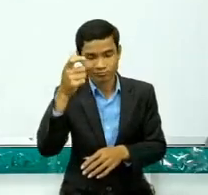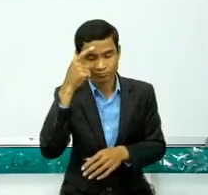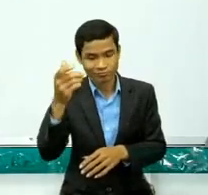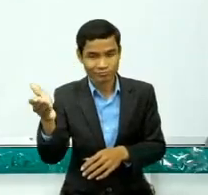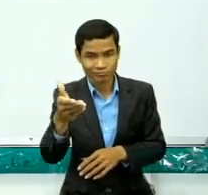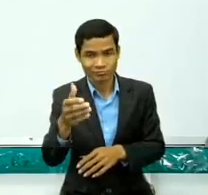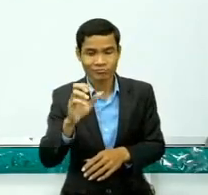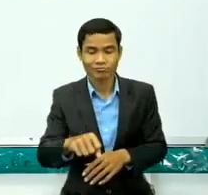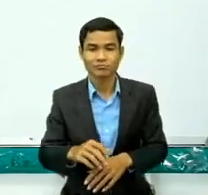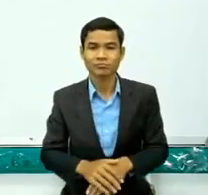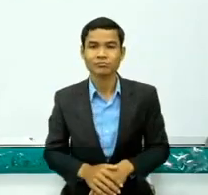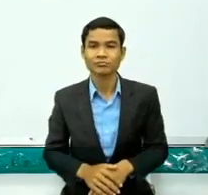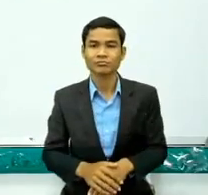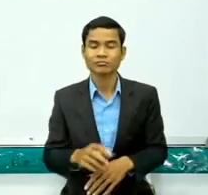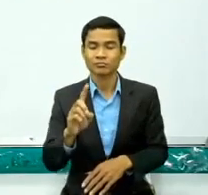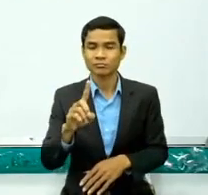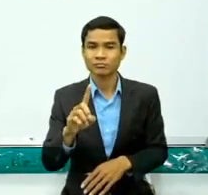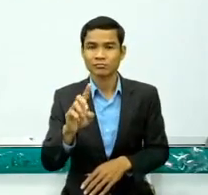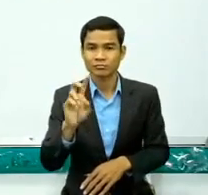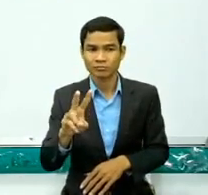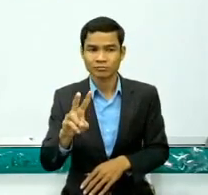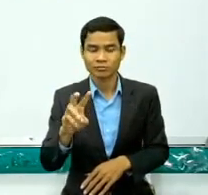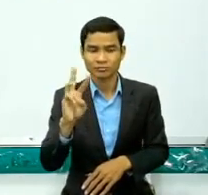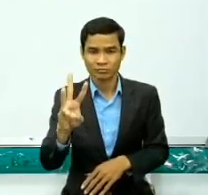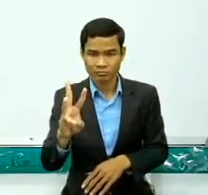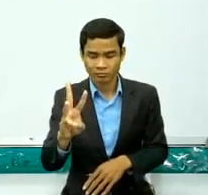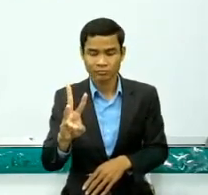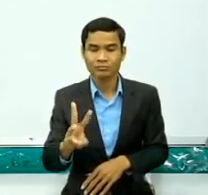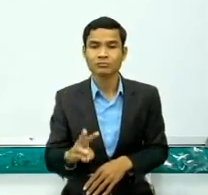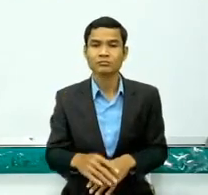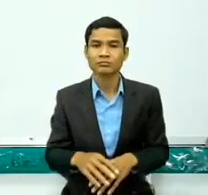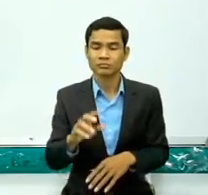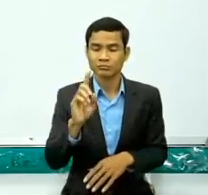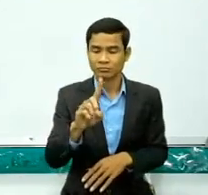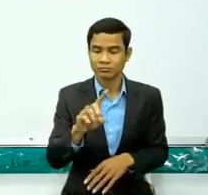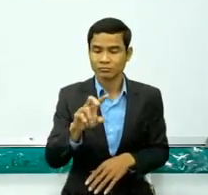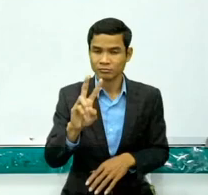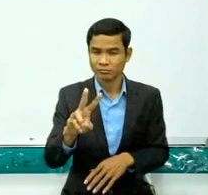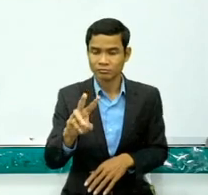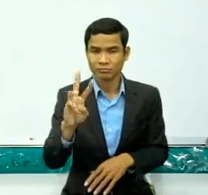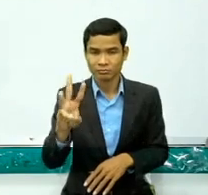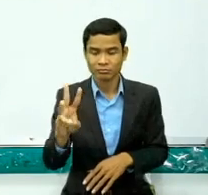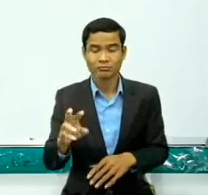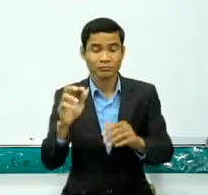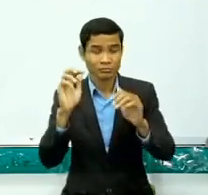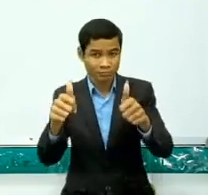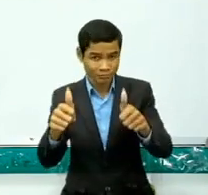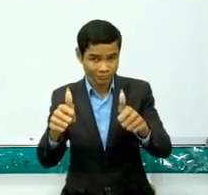ពូកែមែនតើណា1 2 3 1